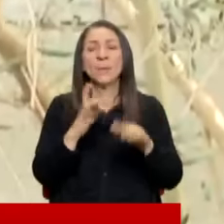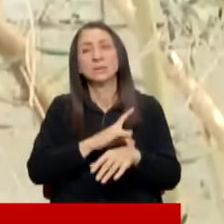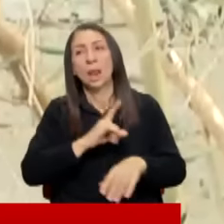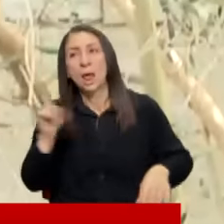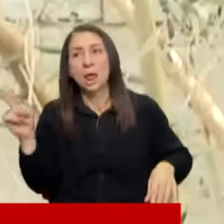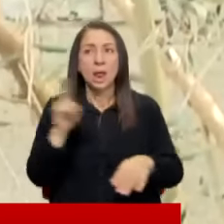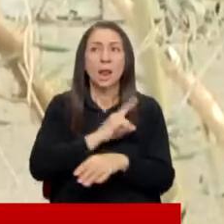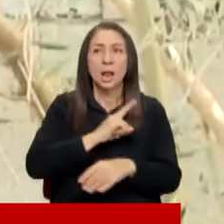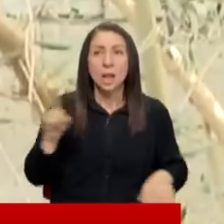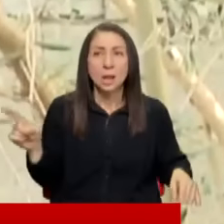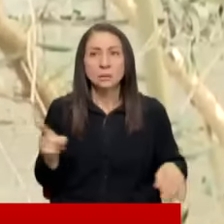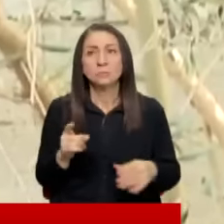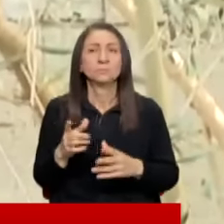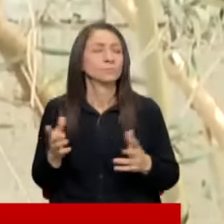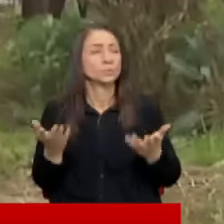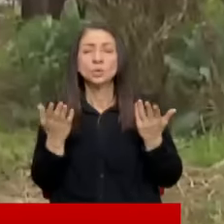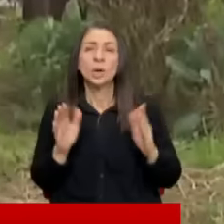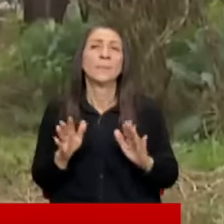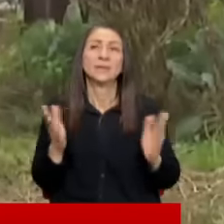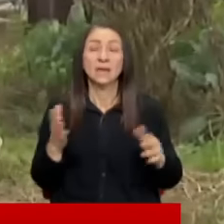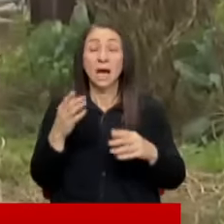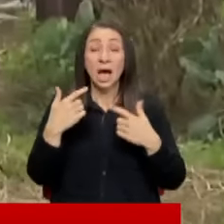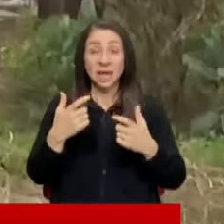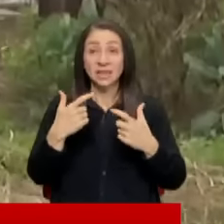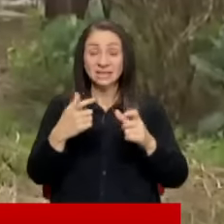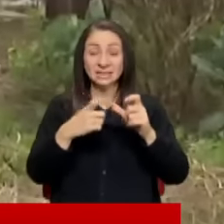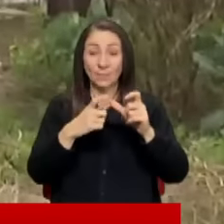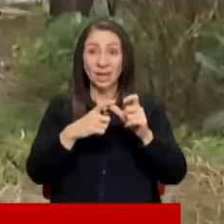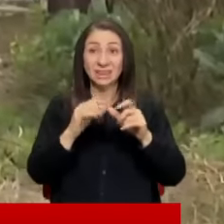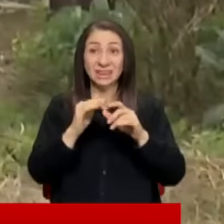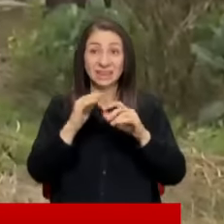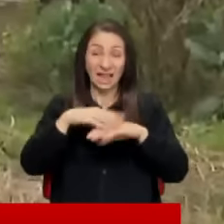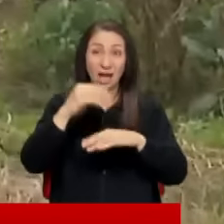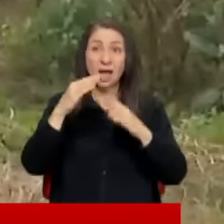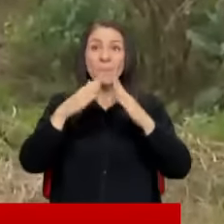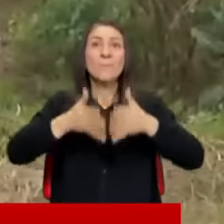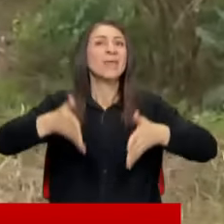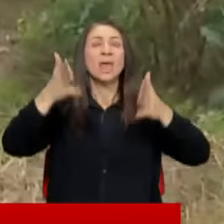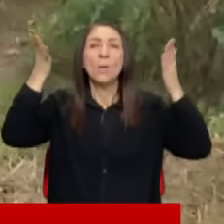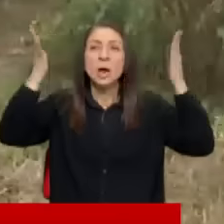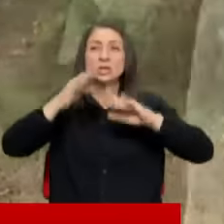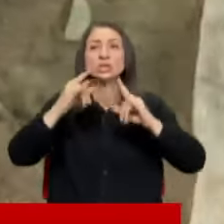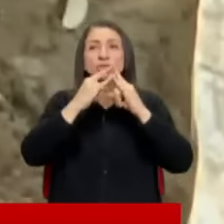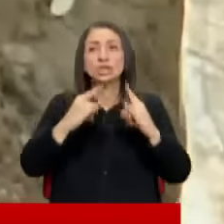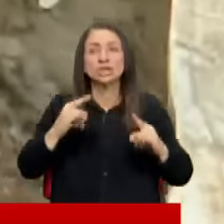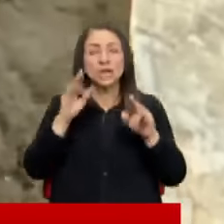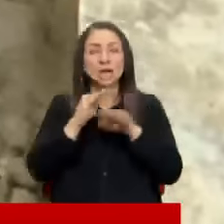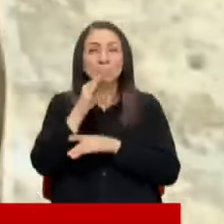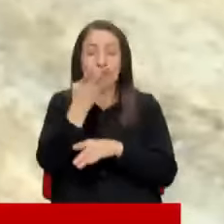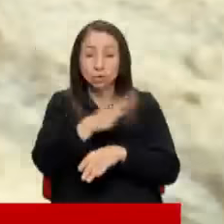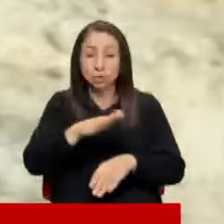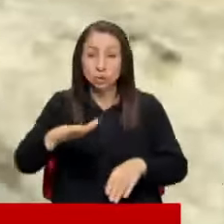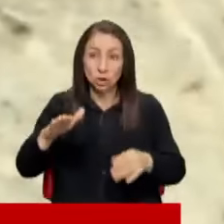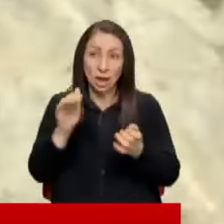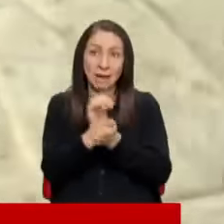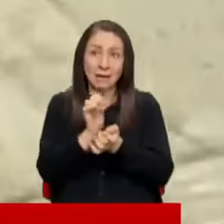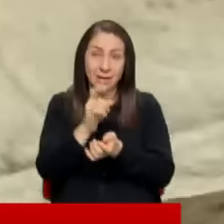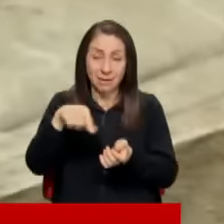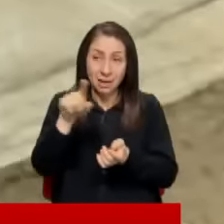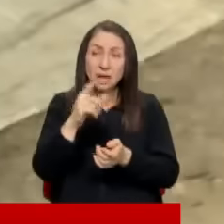hastaneye, inan ki duramadık. Hatay Samandağ'da yaşadıkları bina yıkıldı. Çadırda yaşamaya başladı 4 çocuklu Güzey